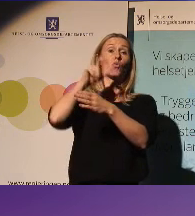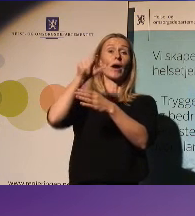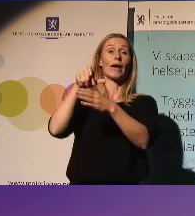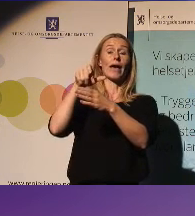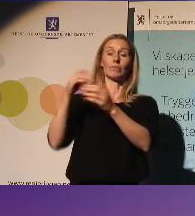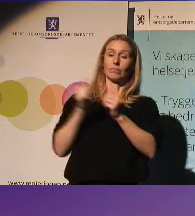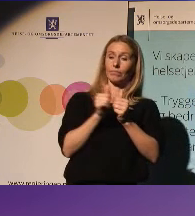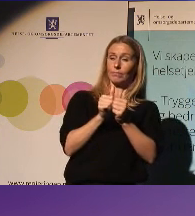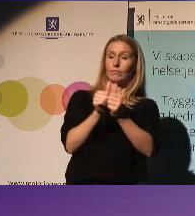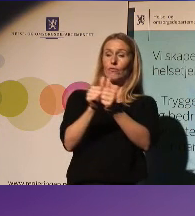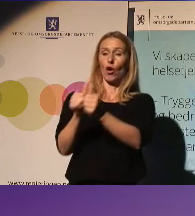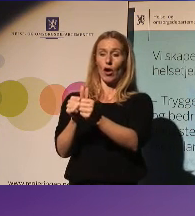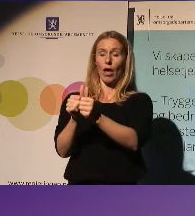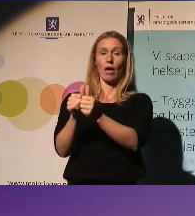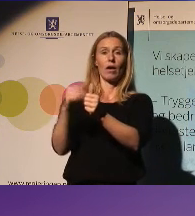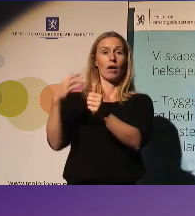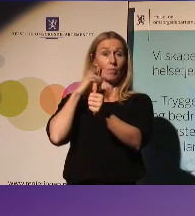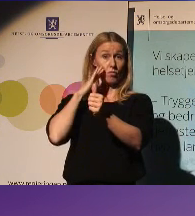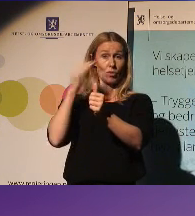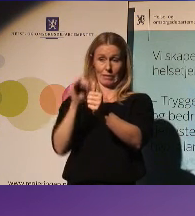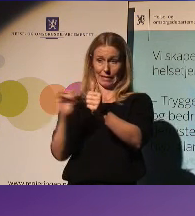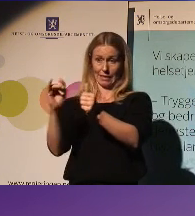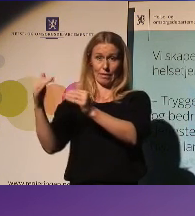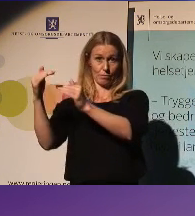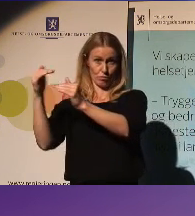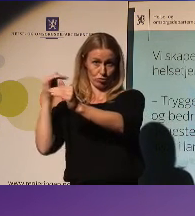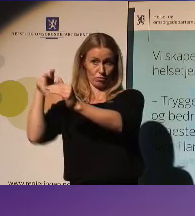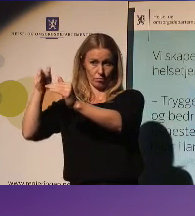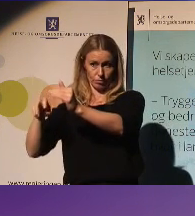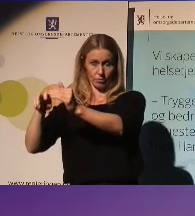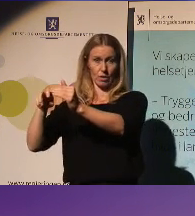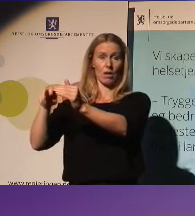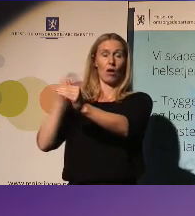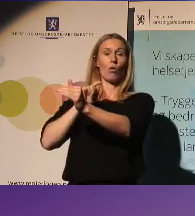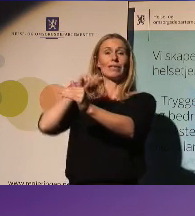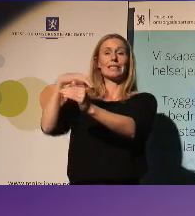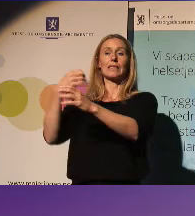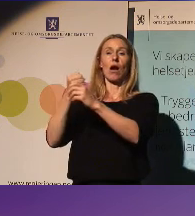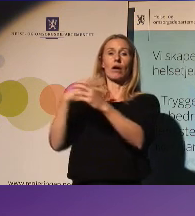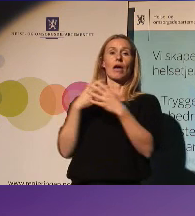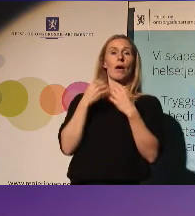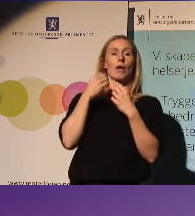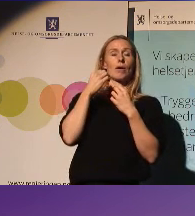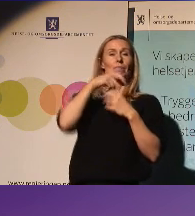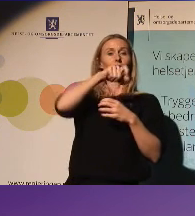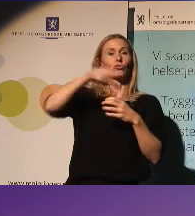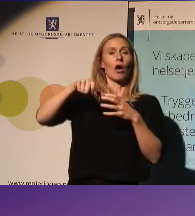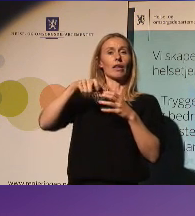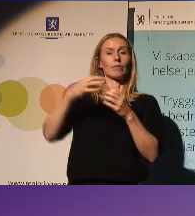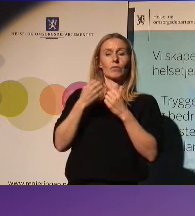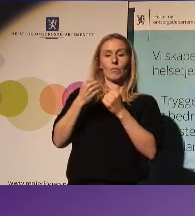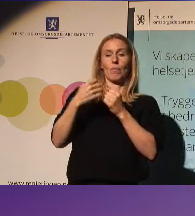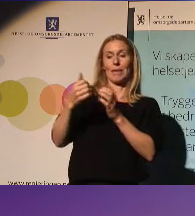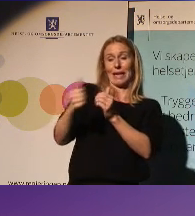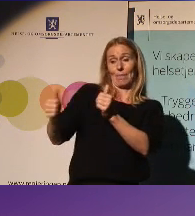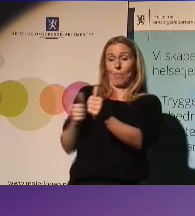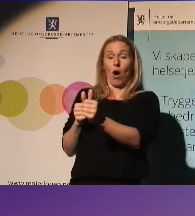busstoppet, satt litt på busstoppet, gikk tilbake igjen, tok følge neste gang og gikk inn på bussen og satt sammen med beboeren inne på